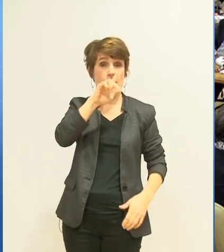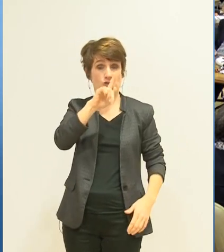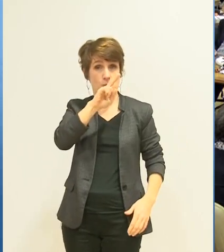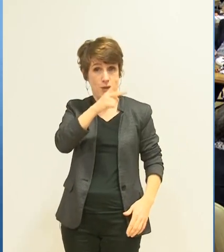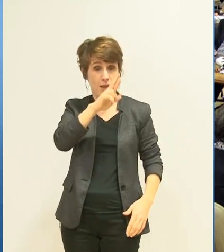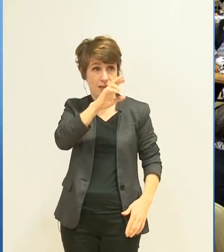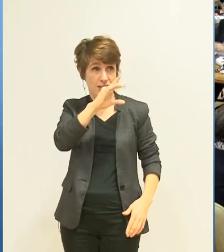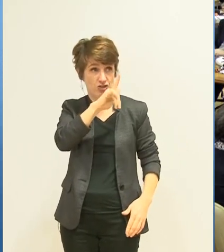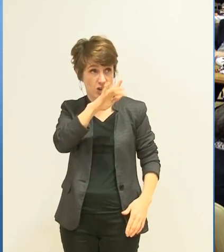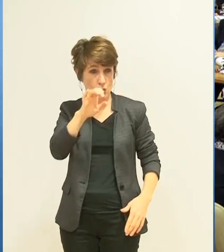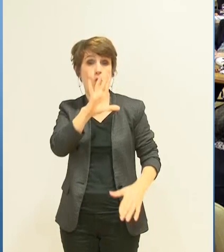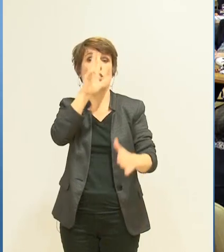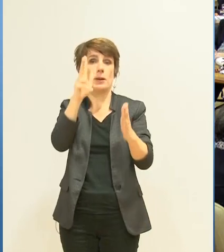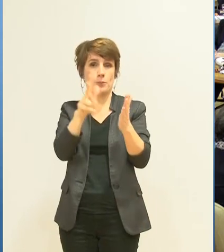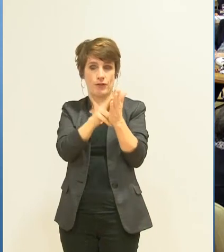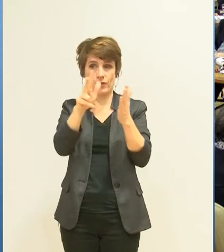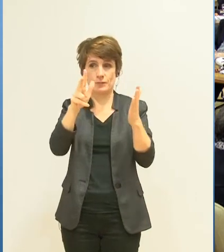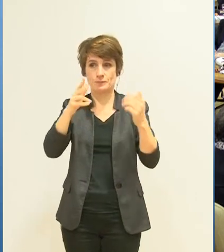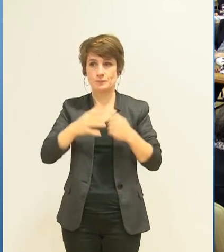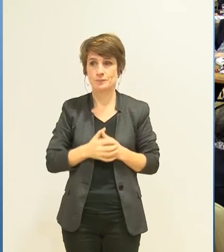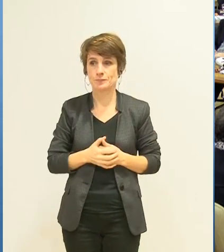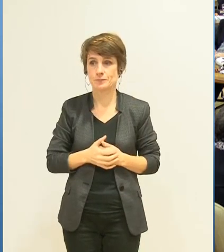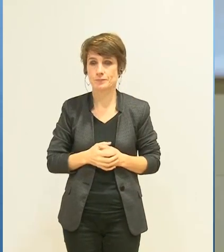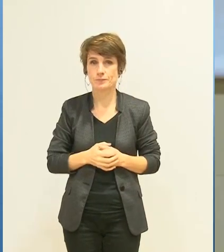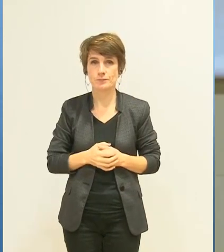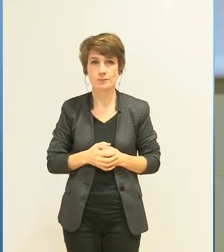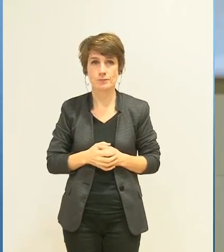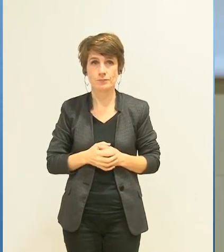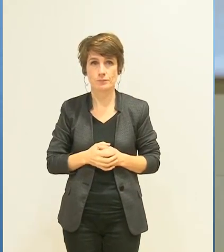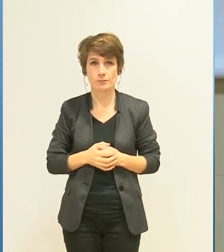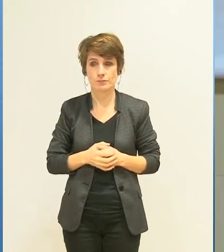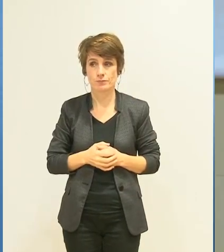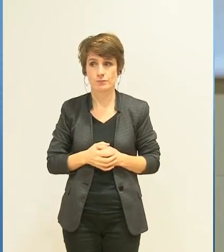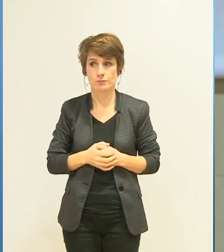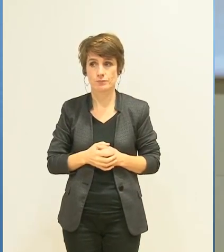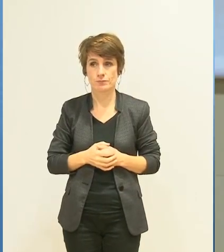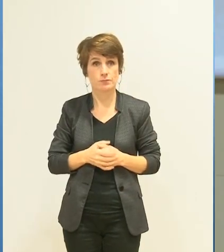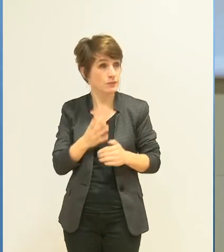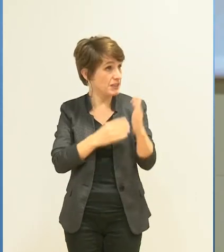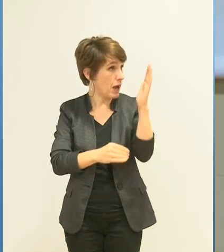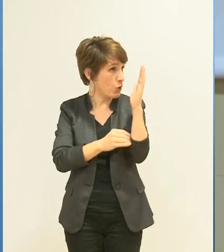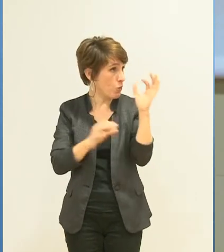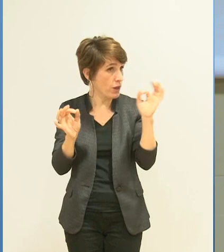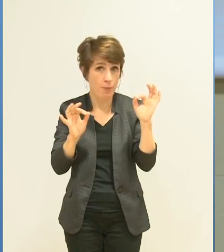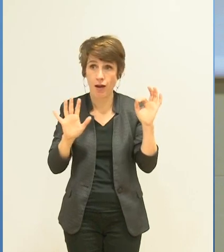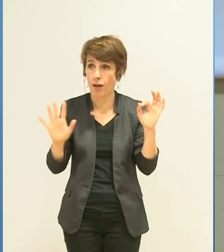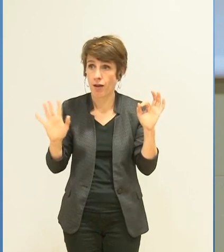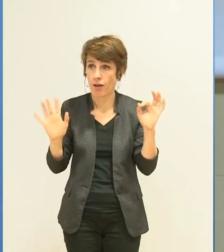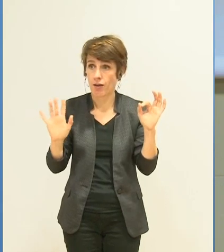cge délibération adoptée un amendement il n'ya pas d'amendement lin hsin